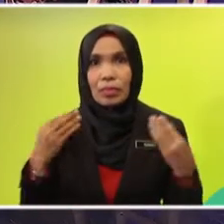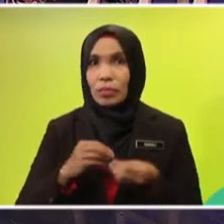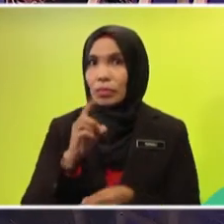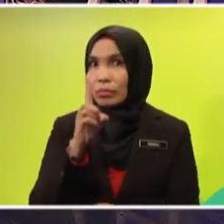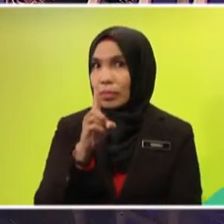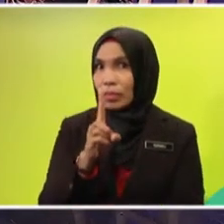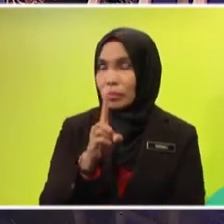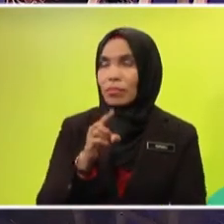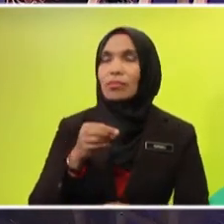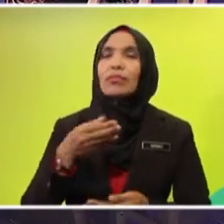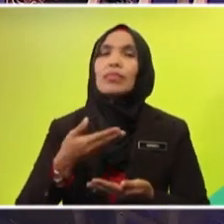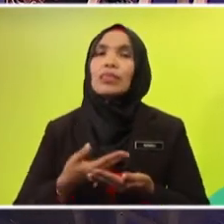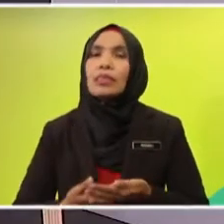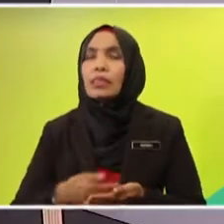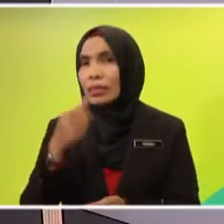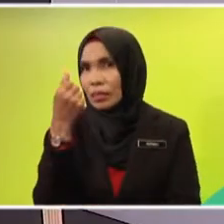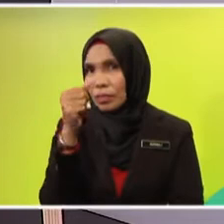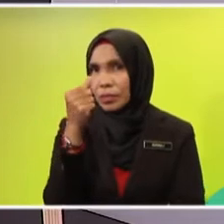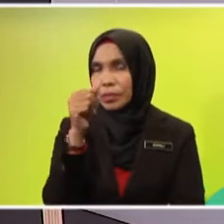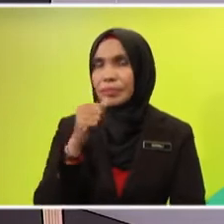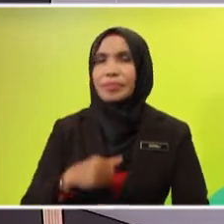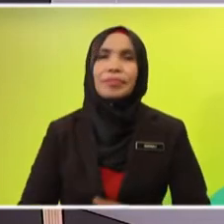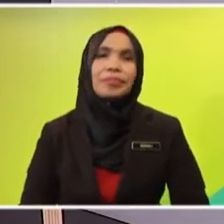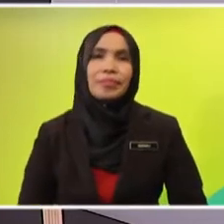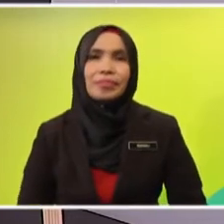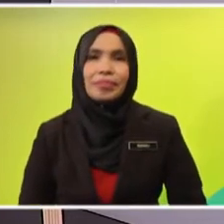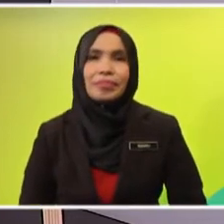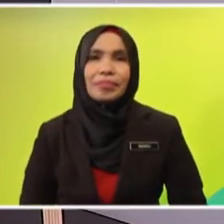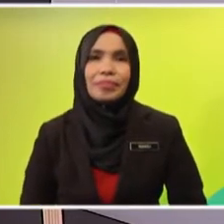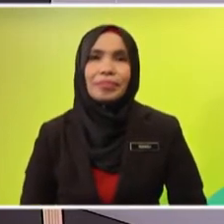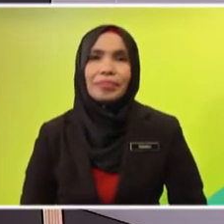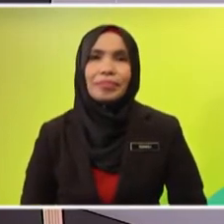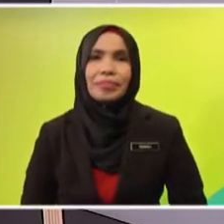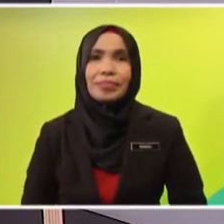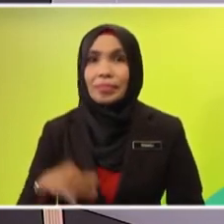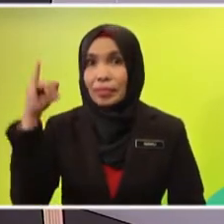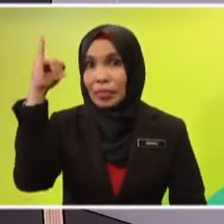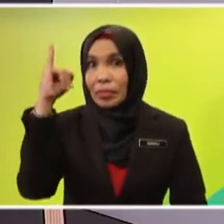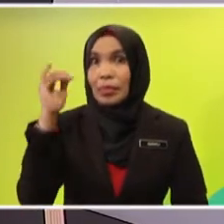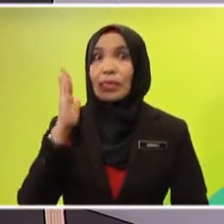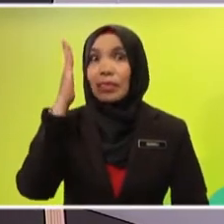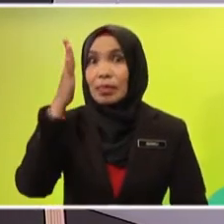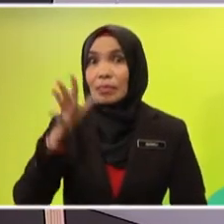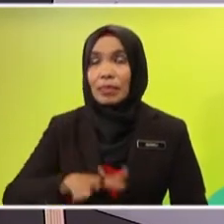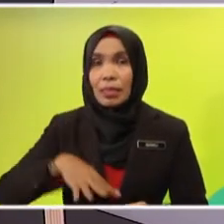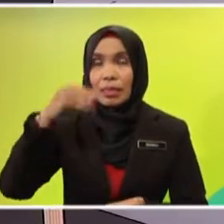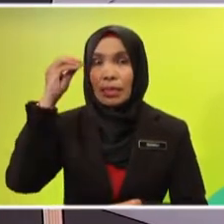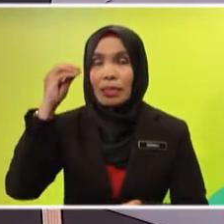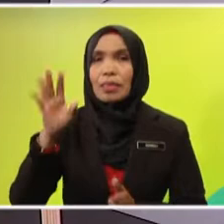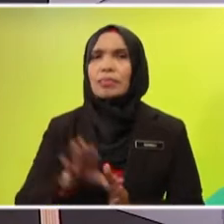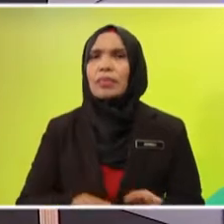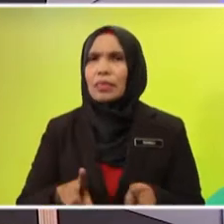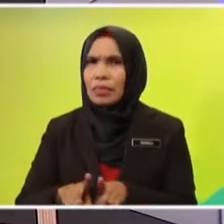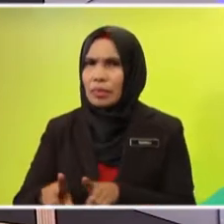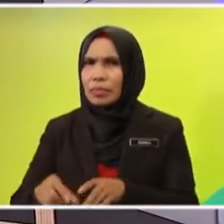sehingga 10 baik Ivan kebaca bersama cego menyebut atap